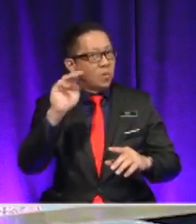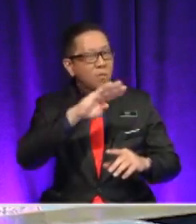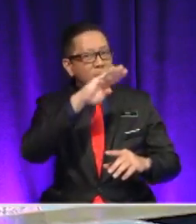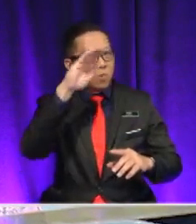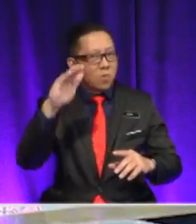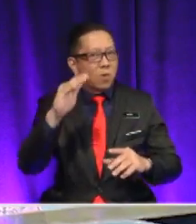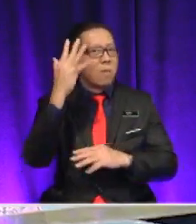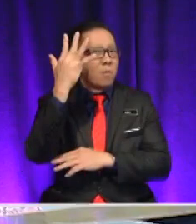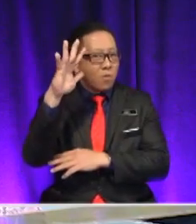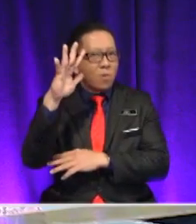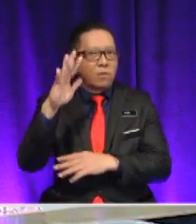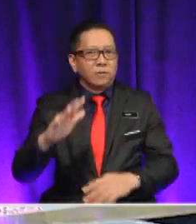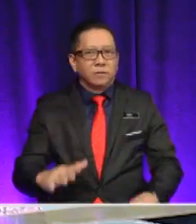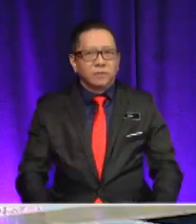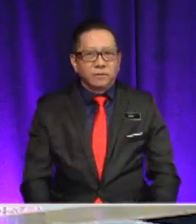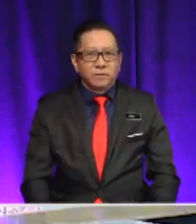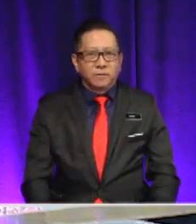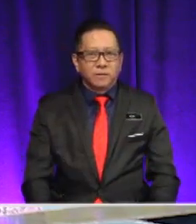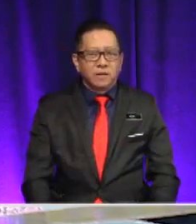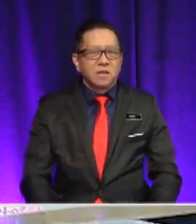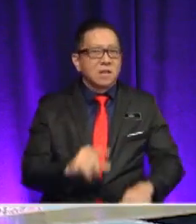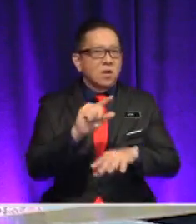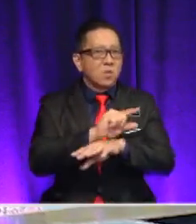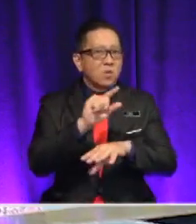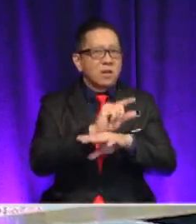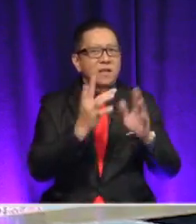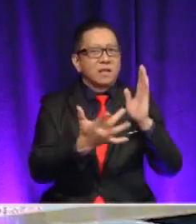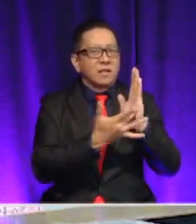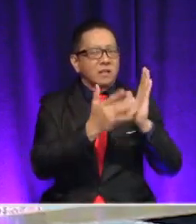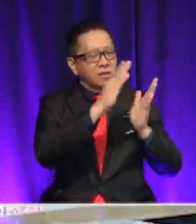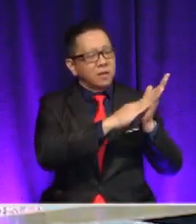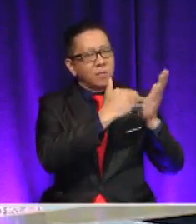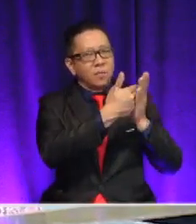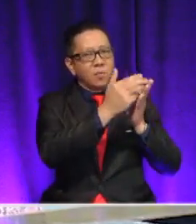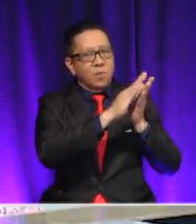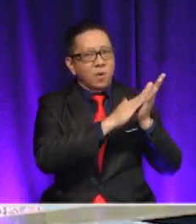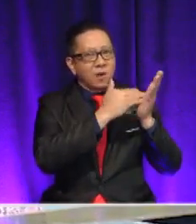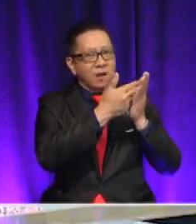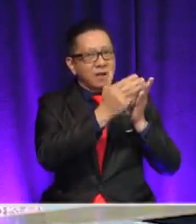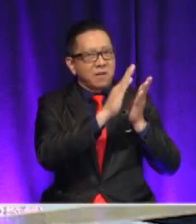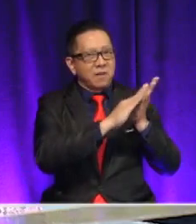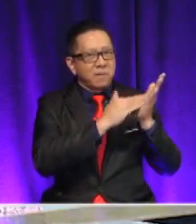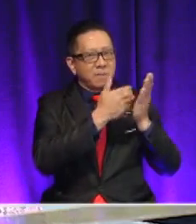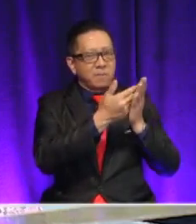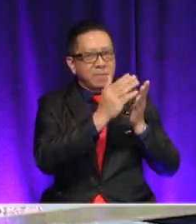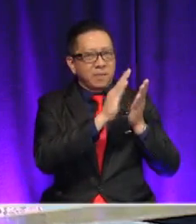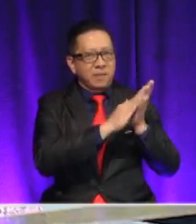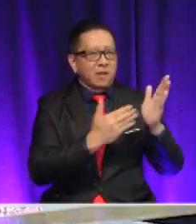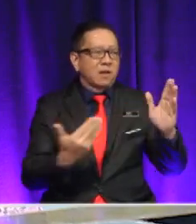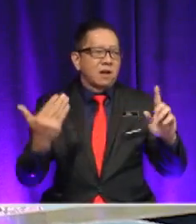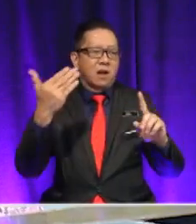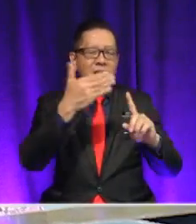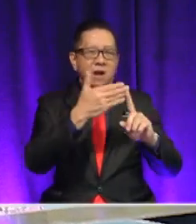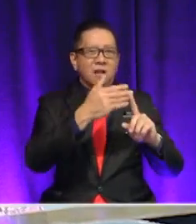pokok-pokok oke oke bahagia atas ini kita menggunakan teknik sapuan brush macam yang kita belajar tadi lah ya oke ke arah yang